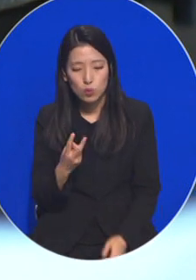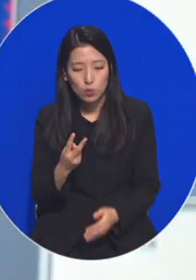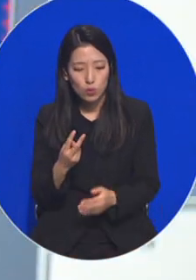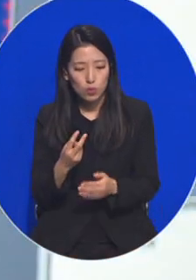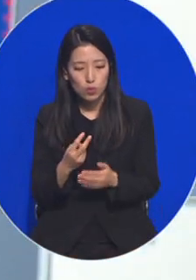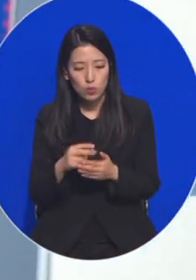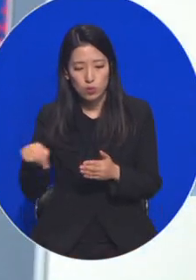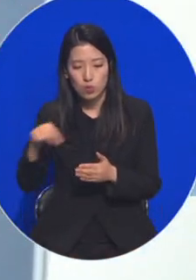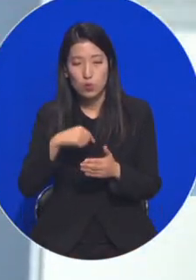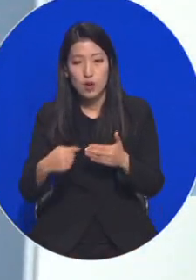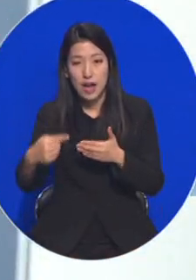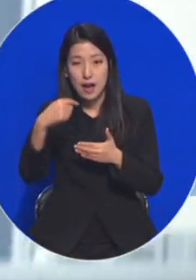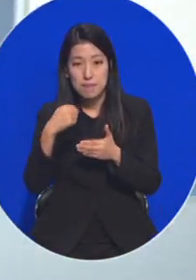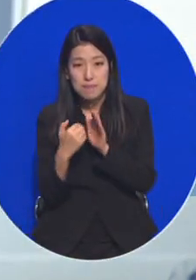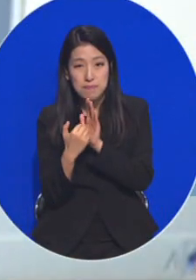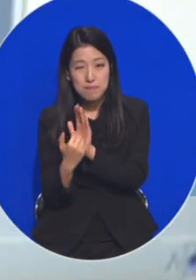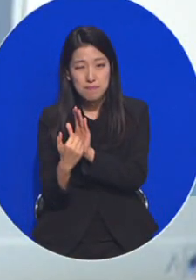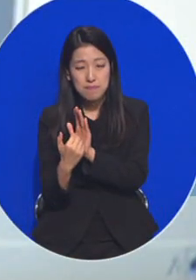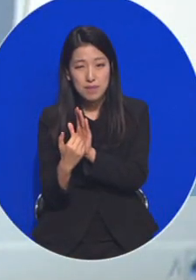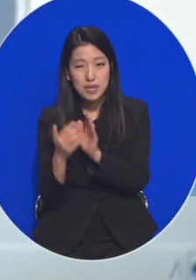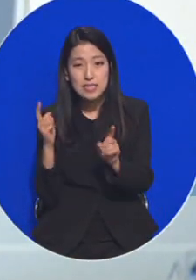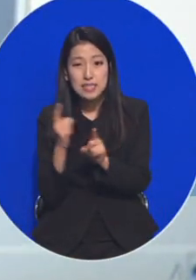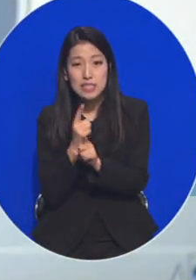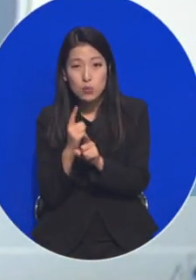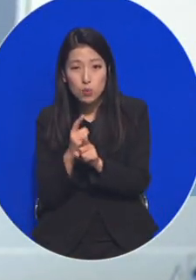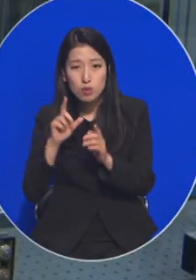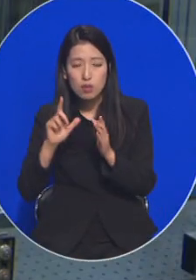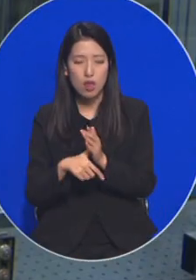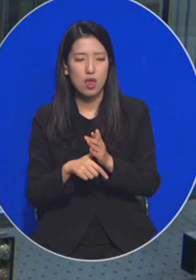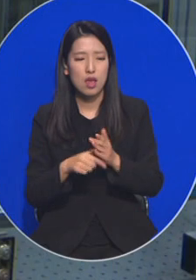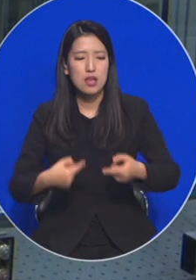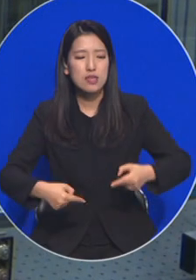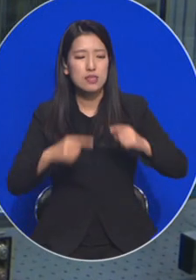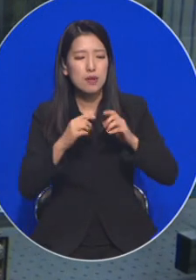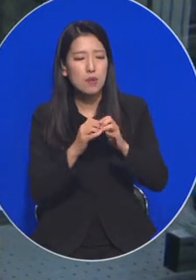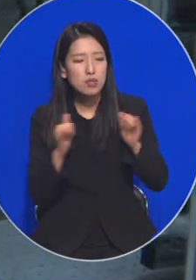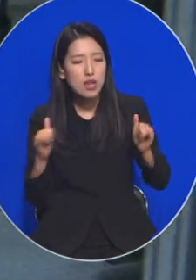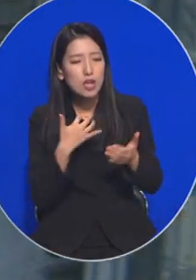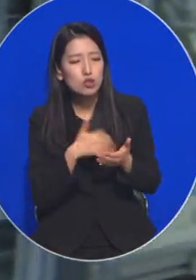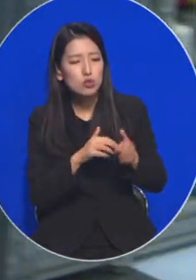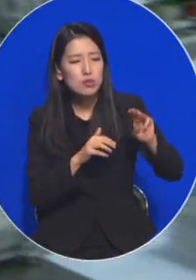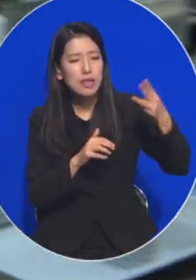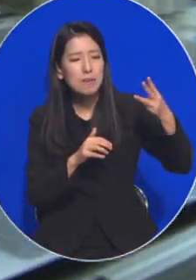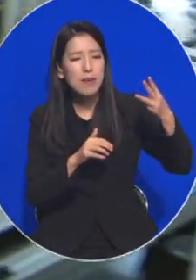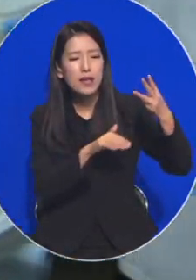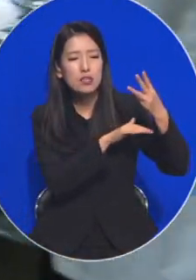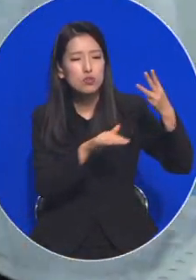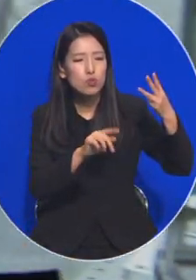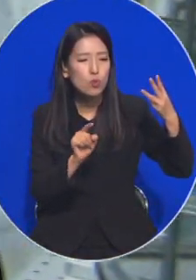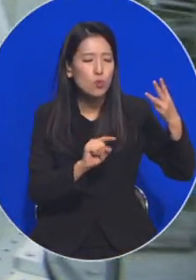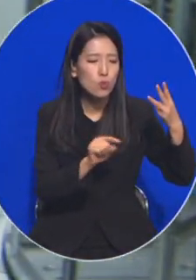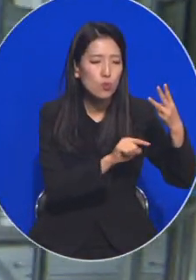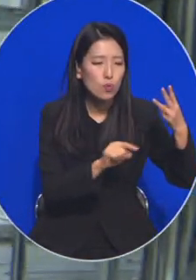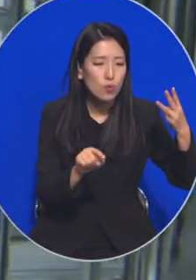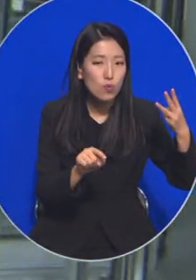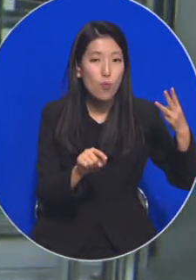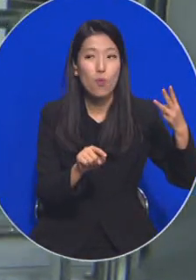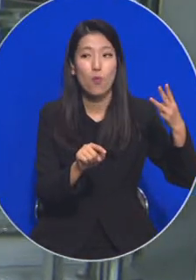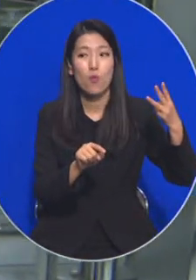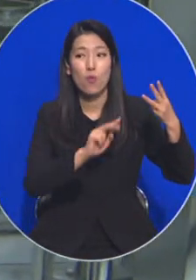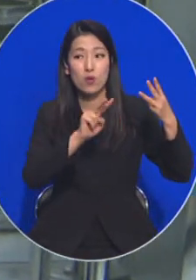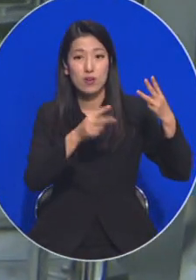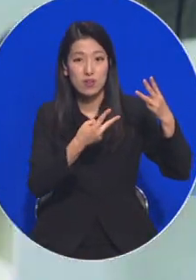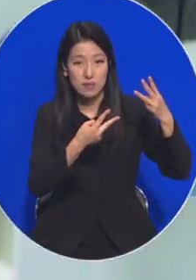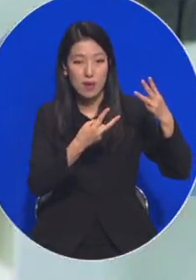목표한 지원자를 거의 달성했다고 밝혔습니다 현재 항체 치료제 임상 2상 이 시험의 17개 의료 기관이